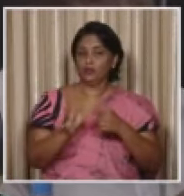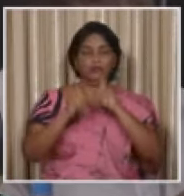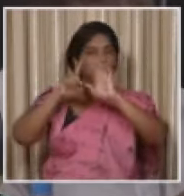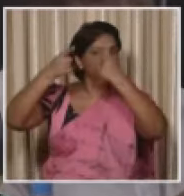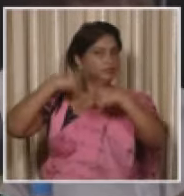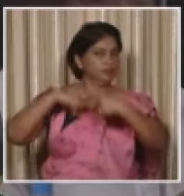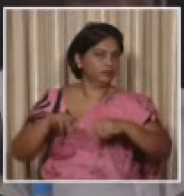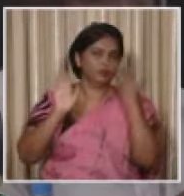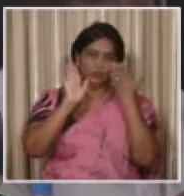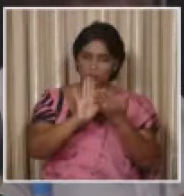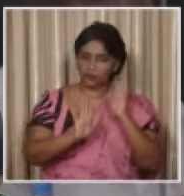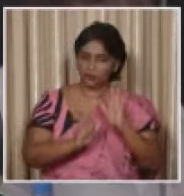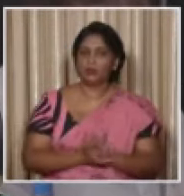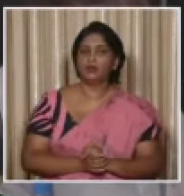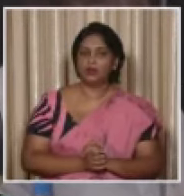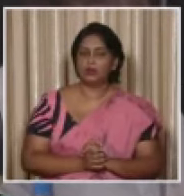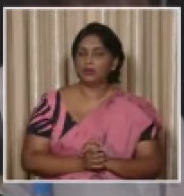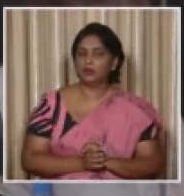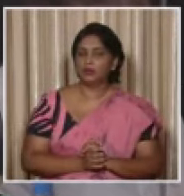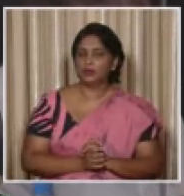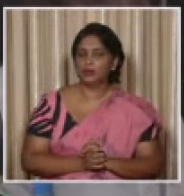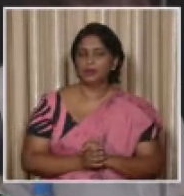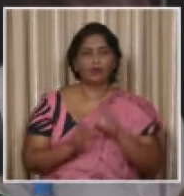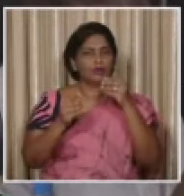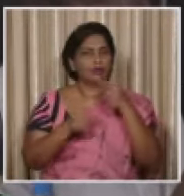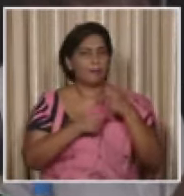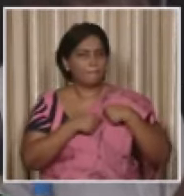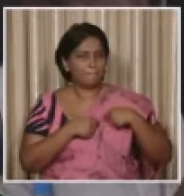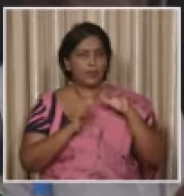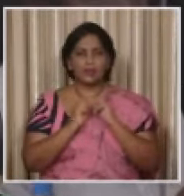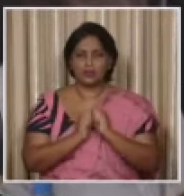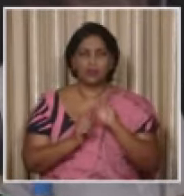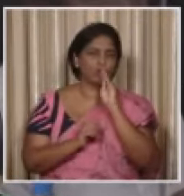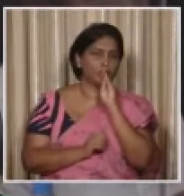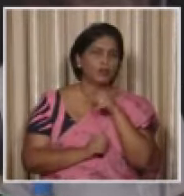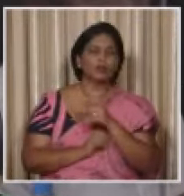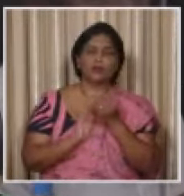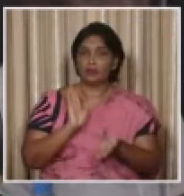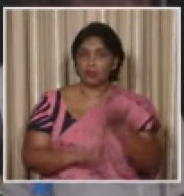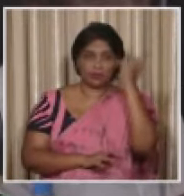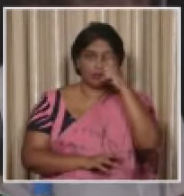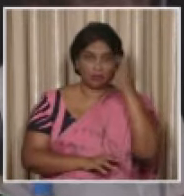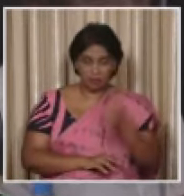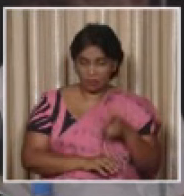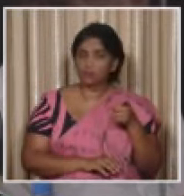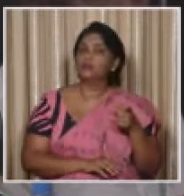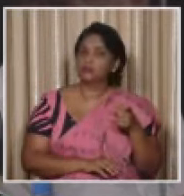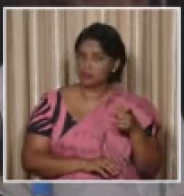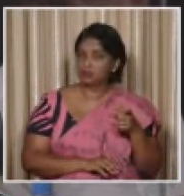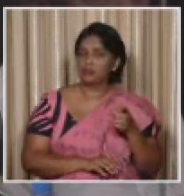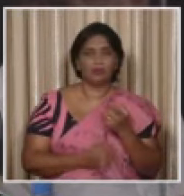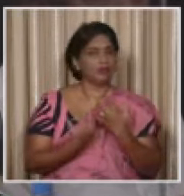කරුණු පෙන්වා දී ඇත. කෝට් සුළු සේවක ශ්‍රේණි සඳහා සාපේක්ෂව ඉහළ වැටුප් ආවේණික